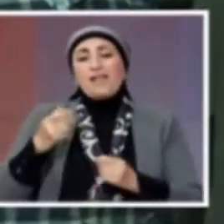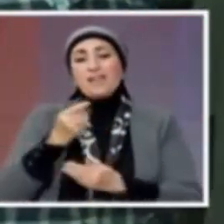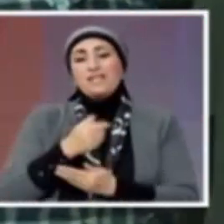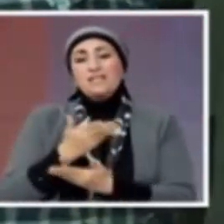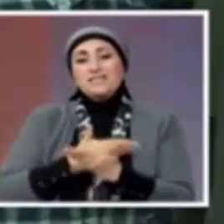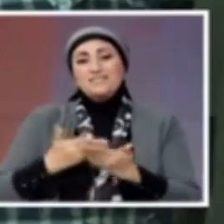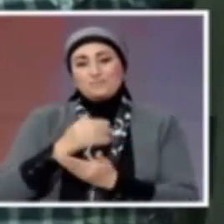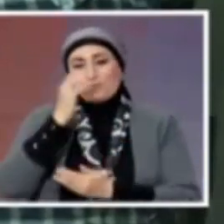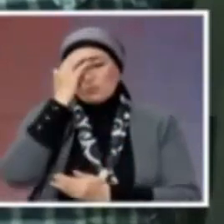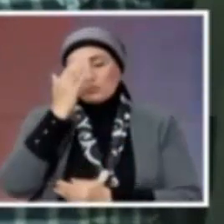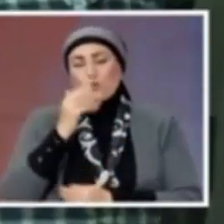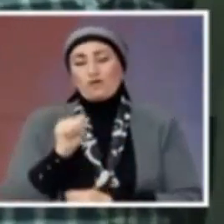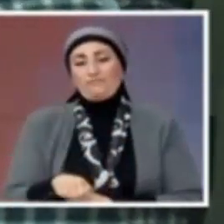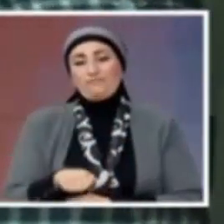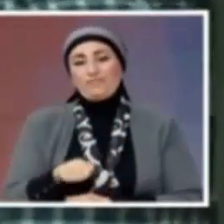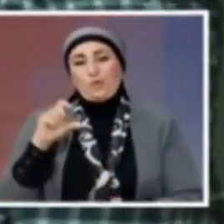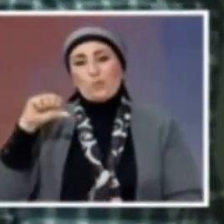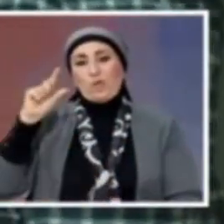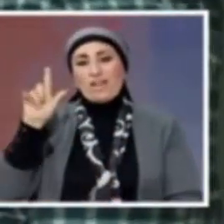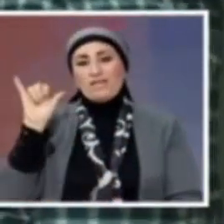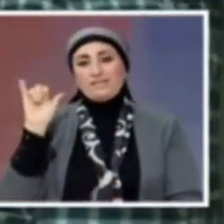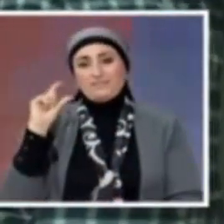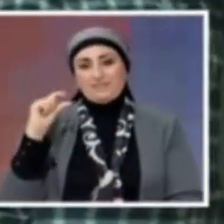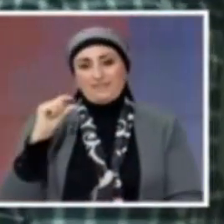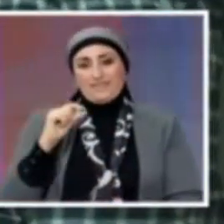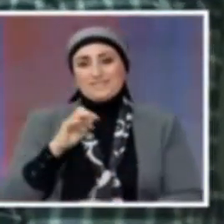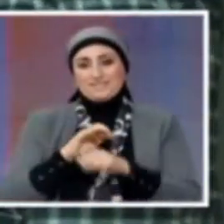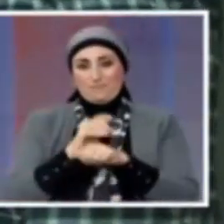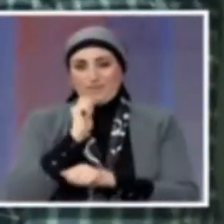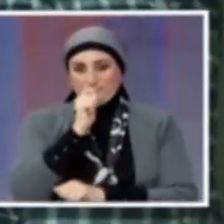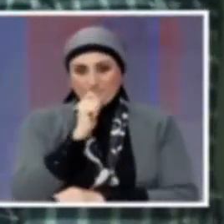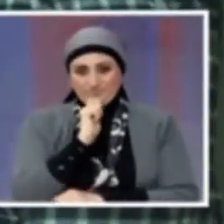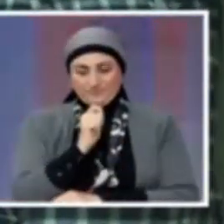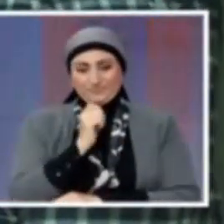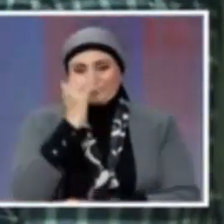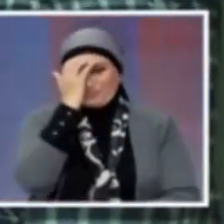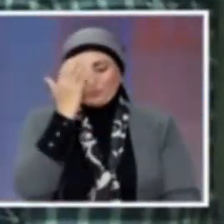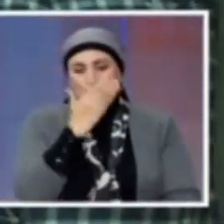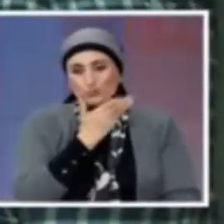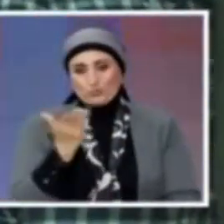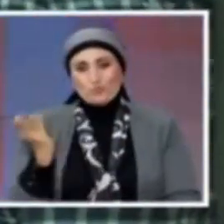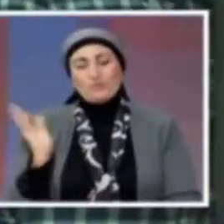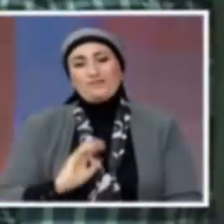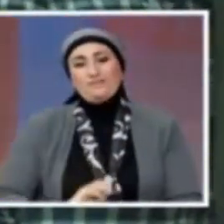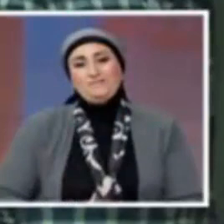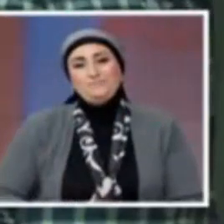وليد هيكل الذي قدم لنا هذه الإفادة من وزارة الأوقاف،